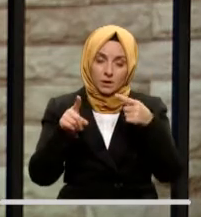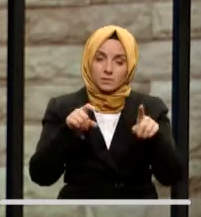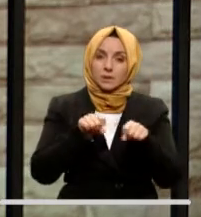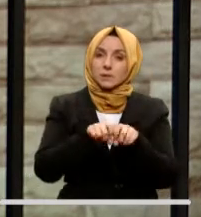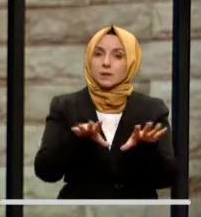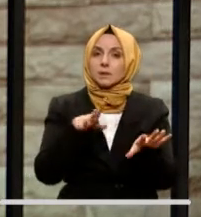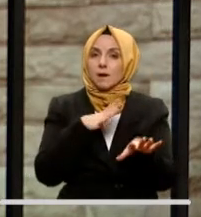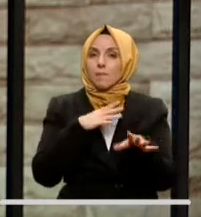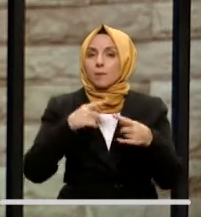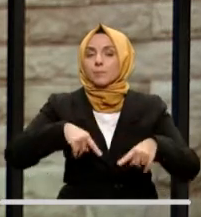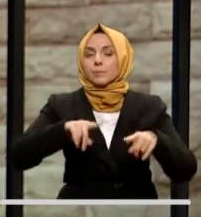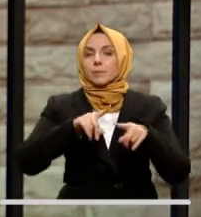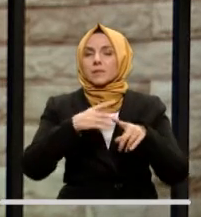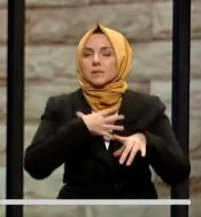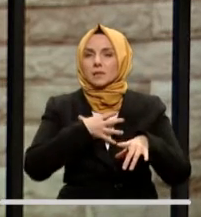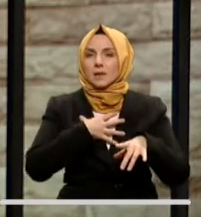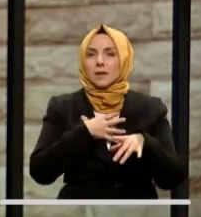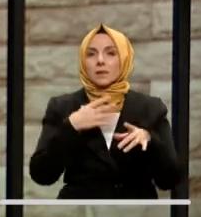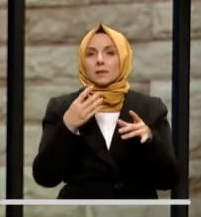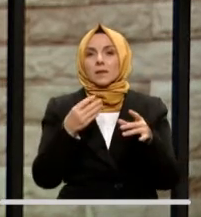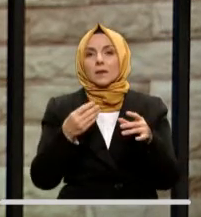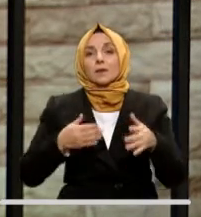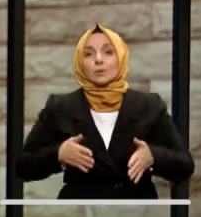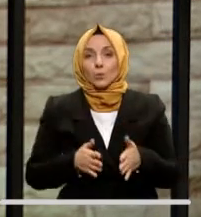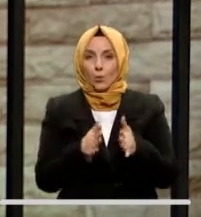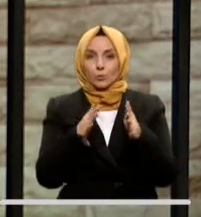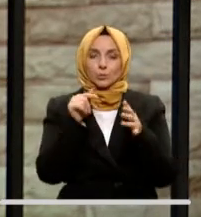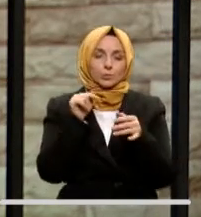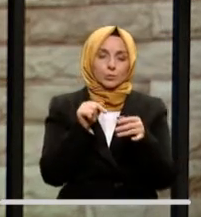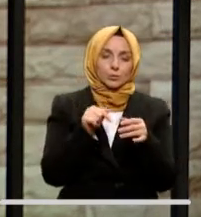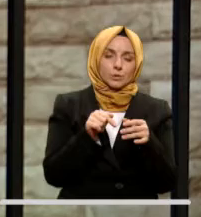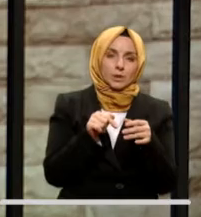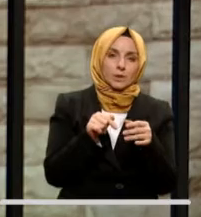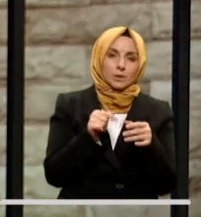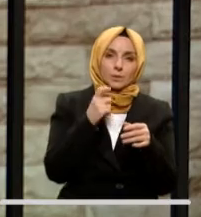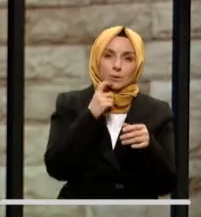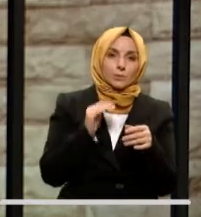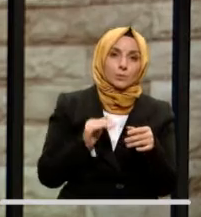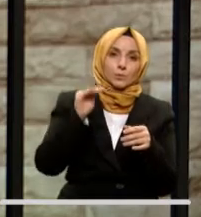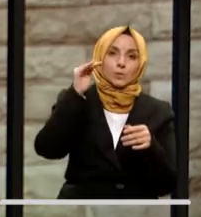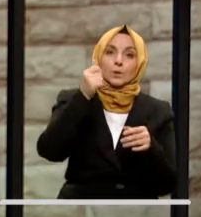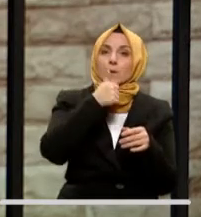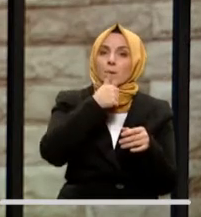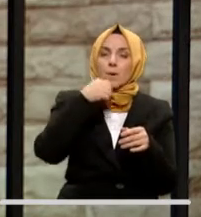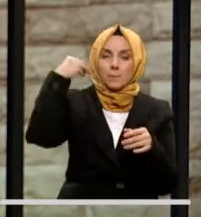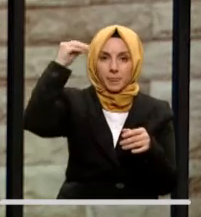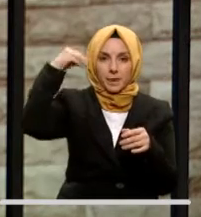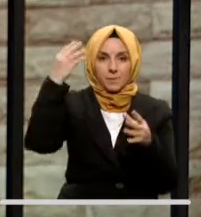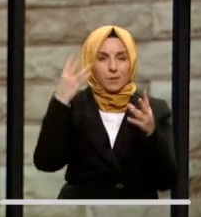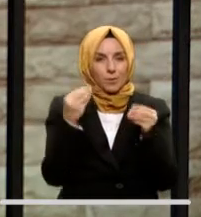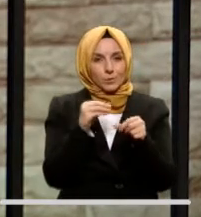Biz Diyanet camiasında doğduk büyüdük babam İmam olması hasebiyle Ben Diyanet gazetesinden